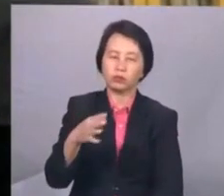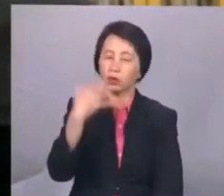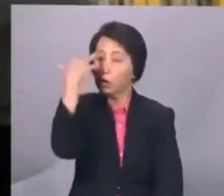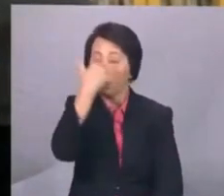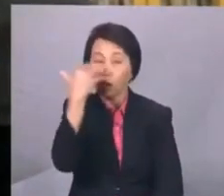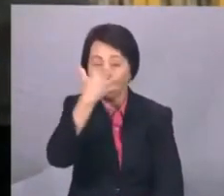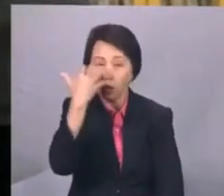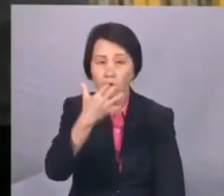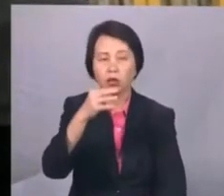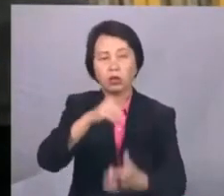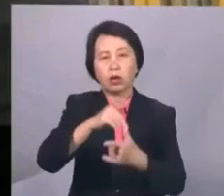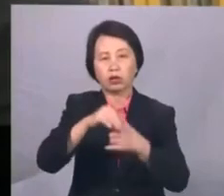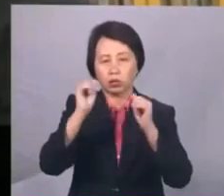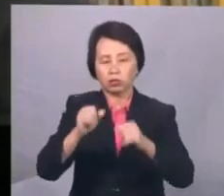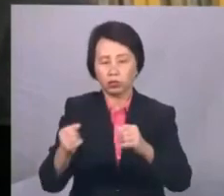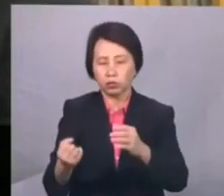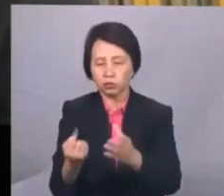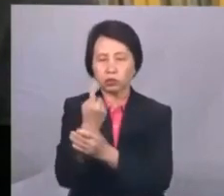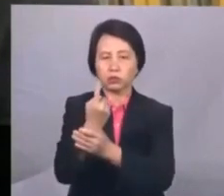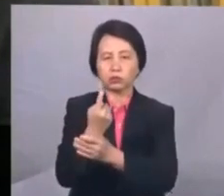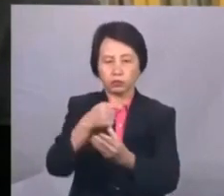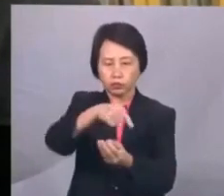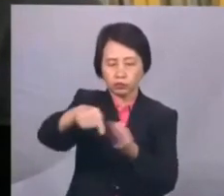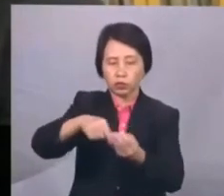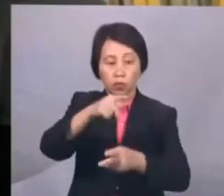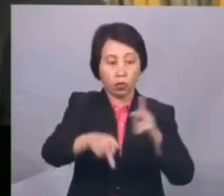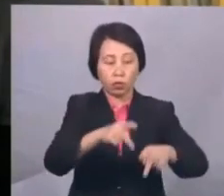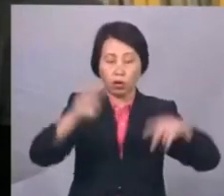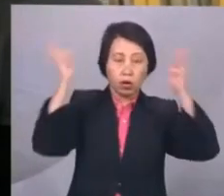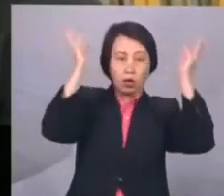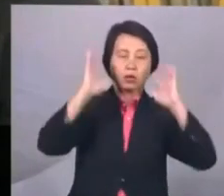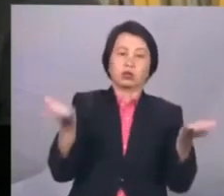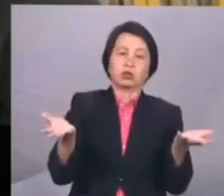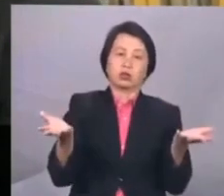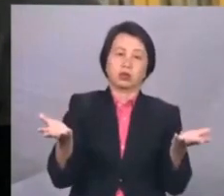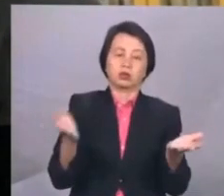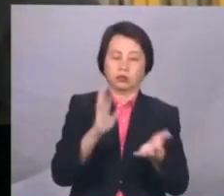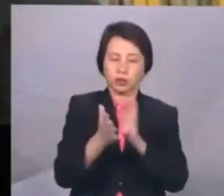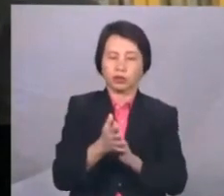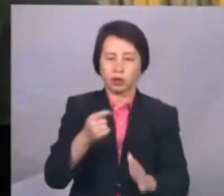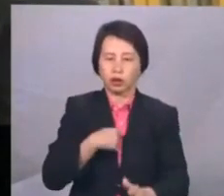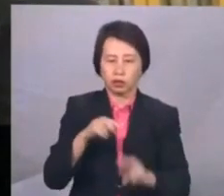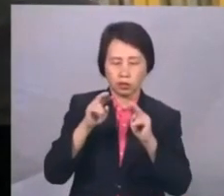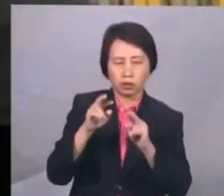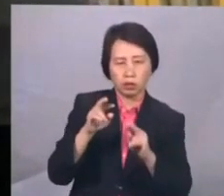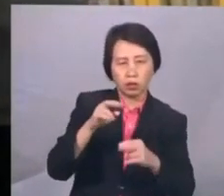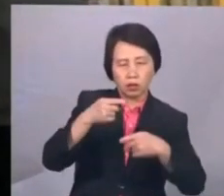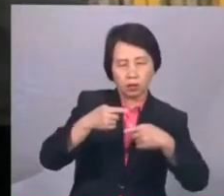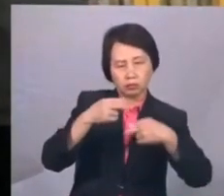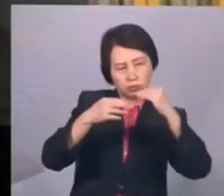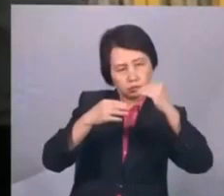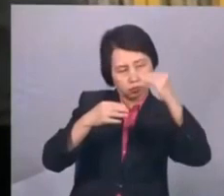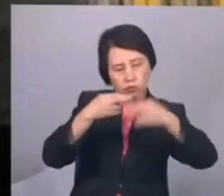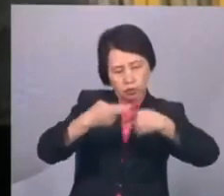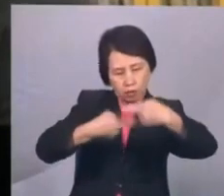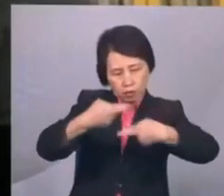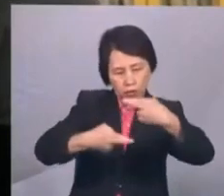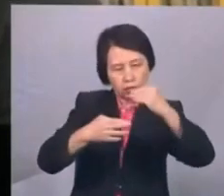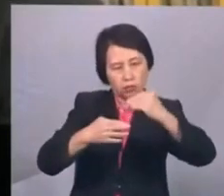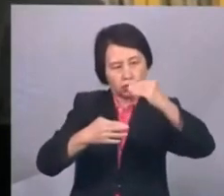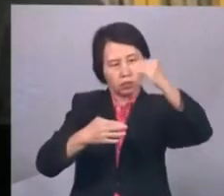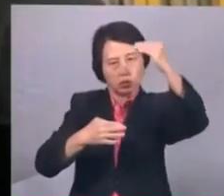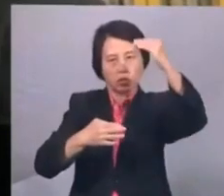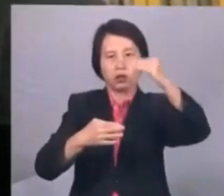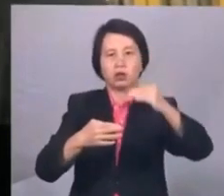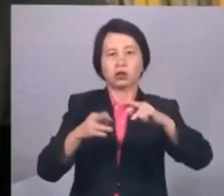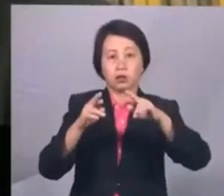mengelirukan atau boleh menimbulkan suasana Panic dan saya lihat greeting arti MK semakin hari semakin meningkat